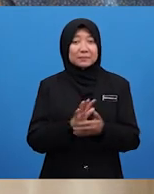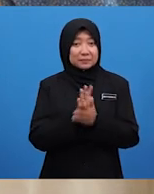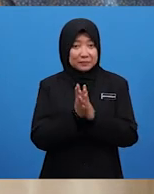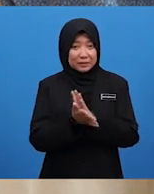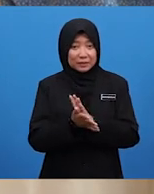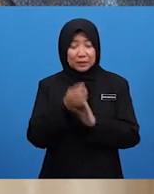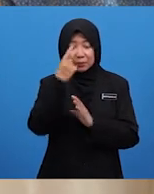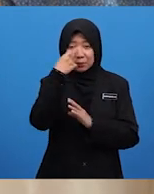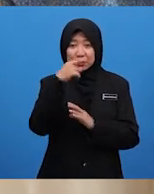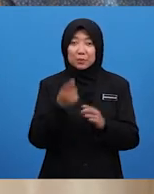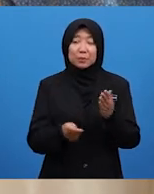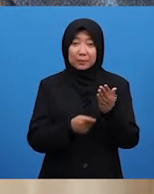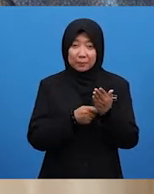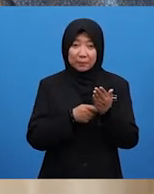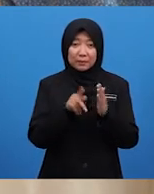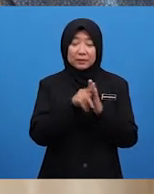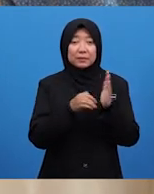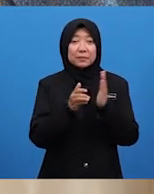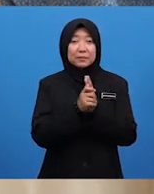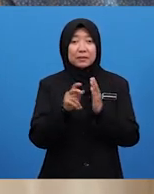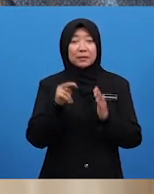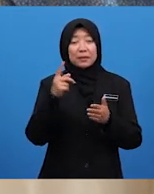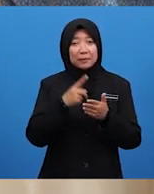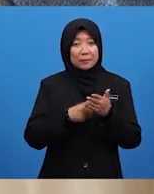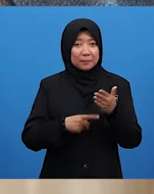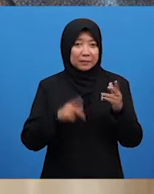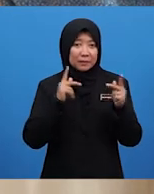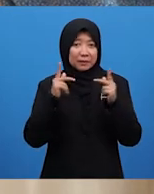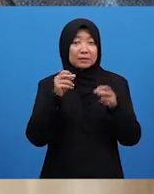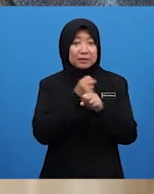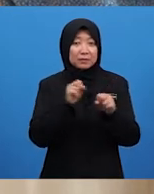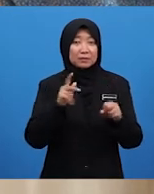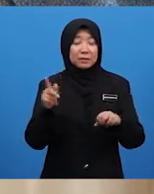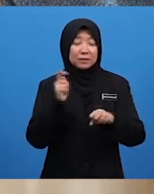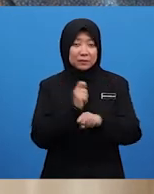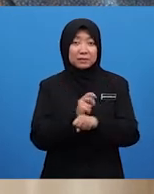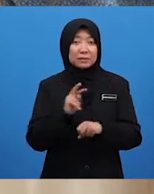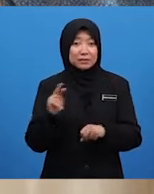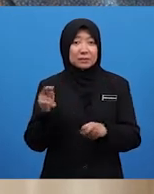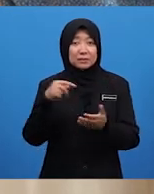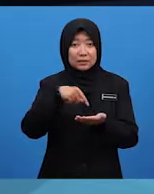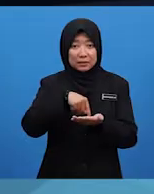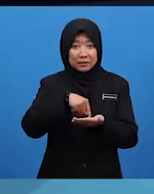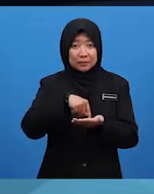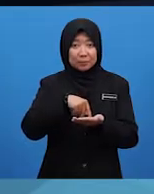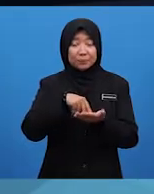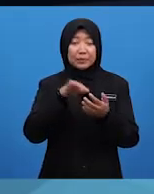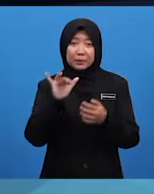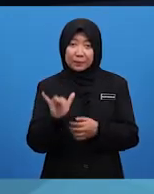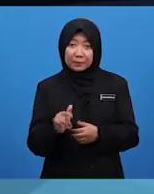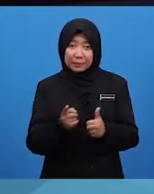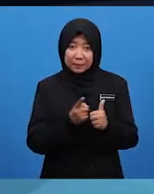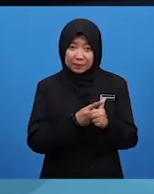Oleh itu, untuk menambah kemahiran murid, apa kata siapkan tugasan ini.